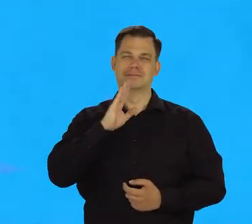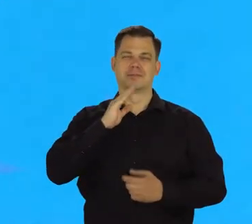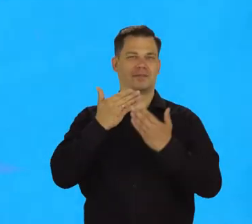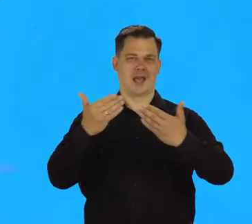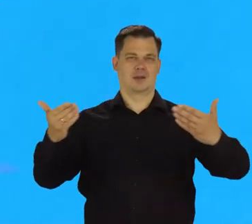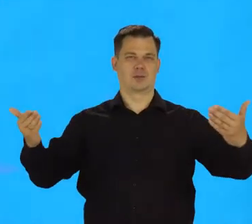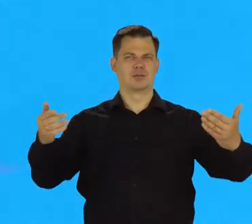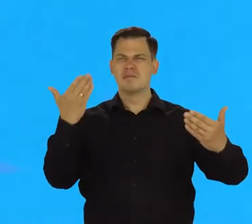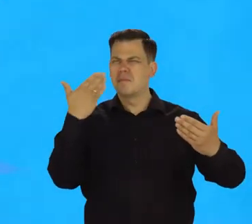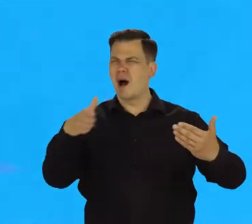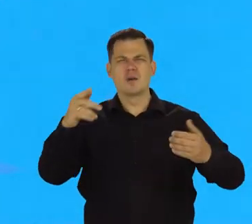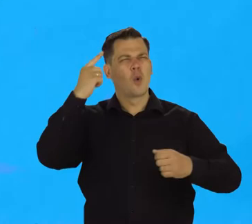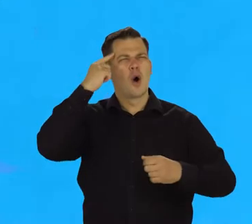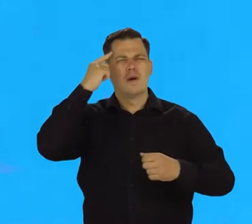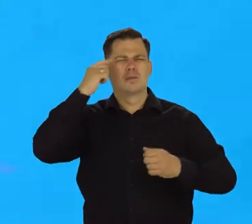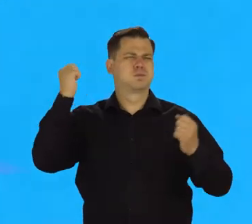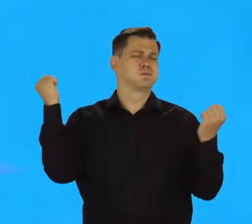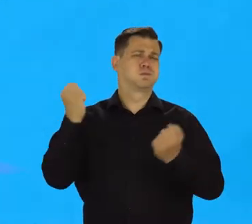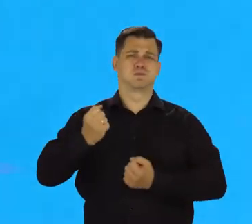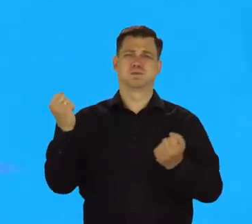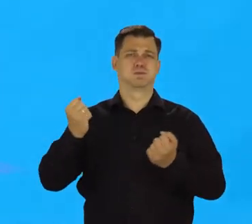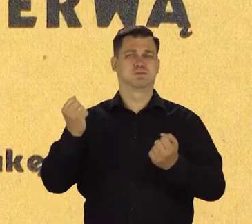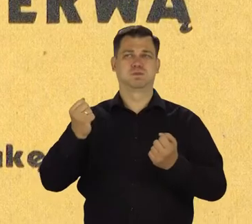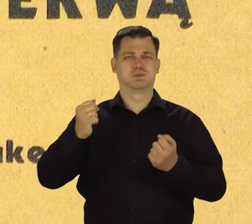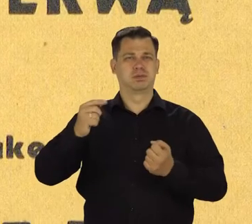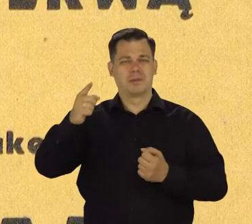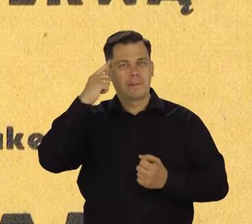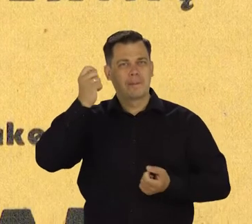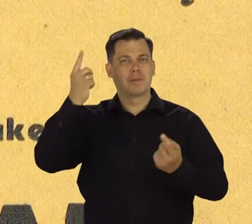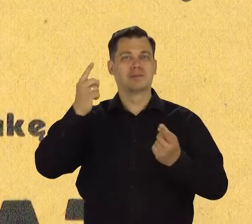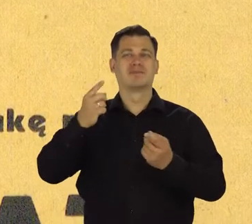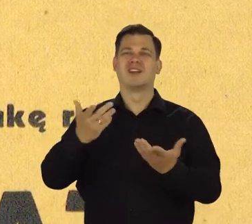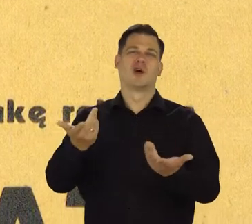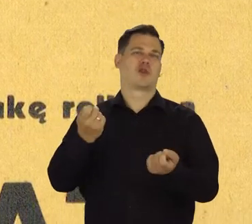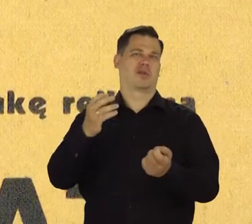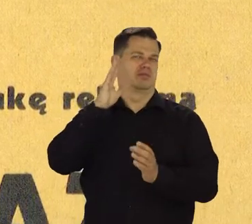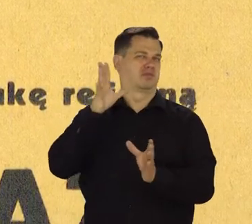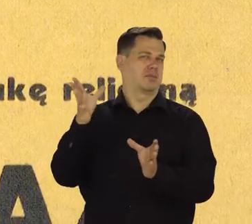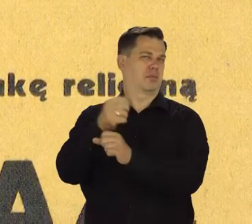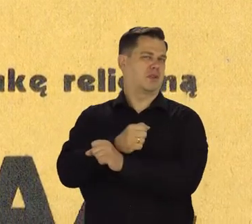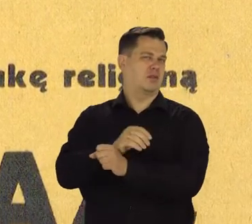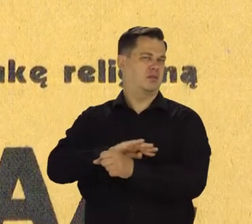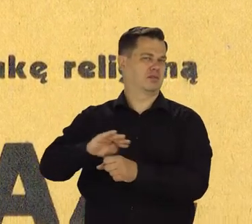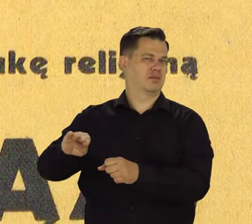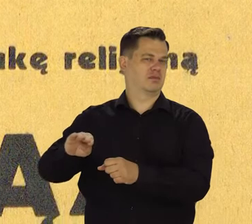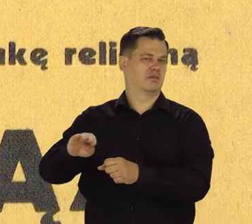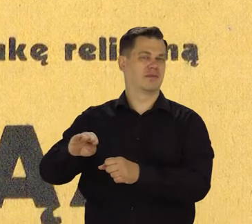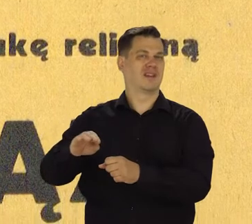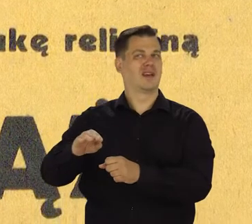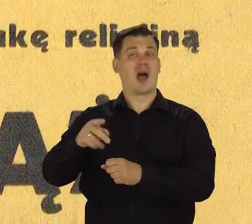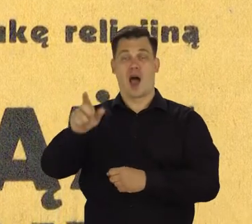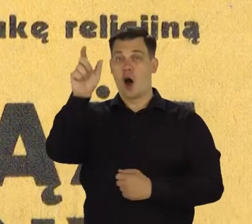teatru. Bardzo o rozległych horyzontach człowiek. Trochę zapomniany tak ogólnie,